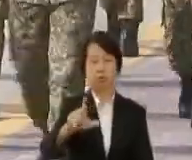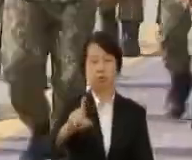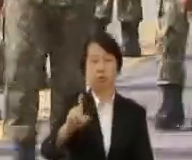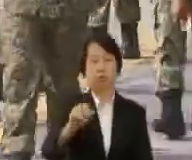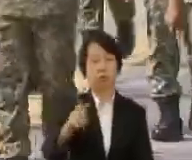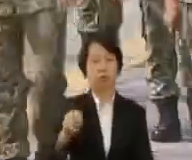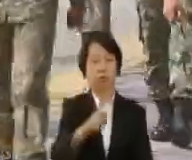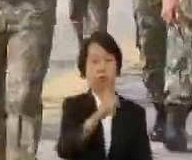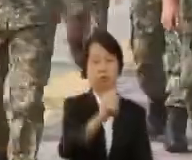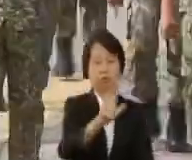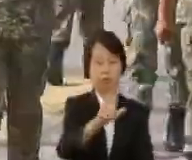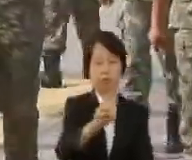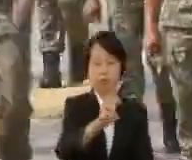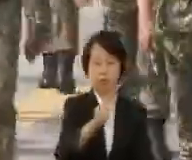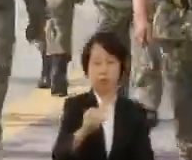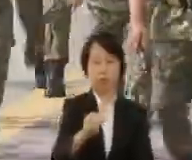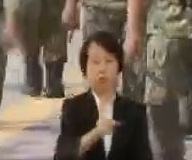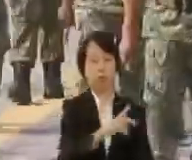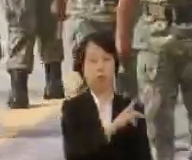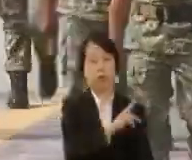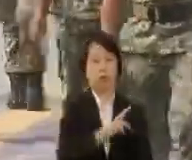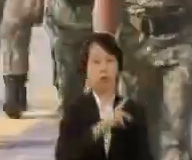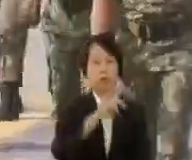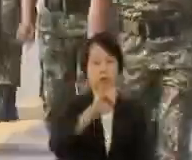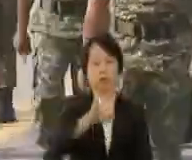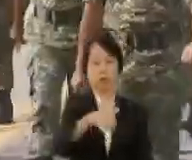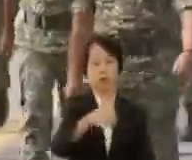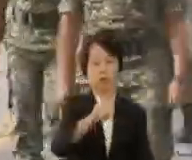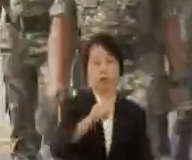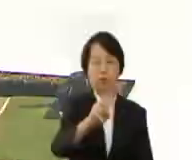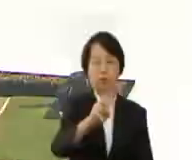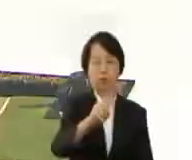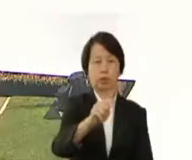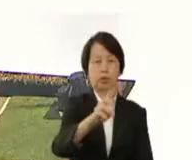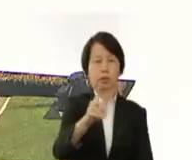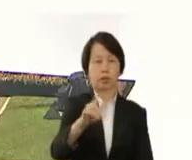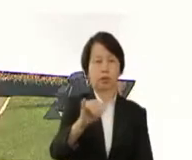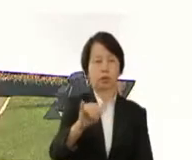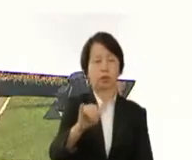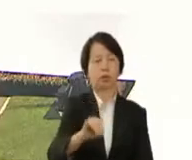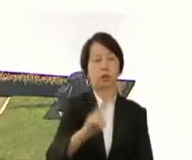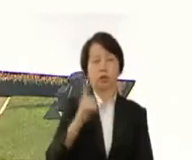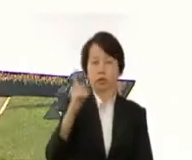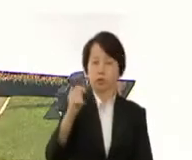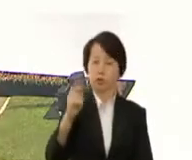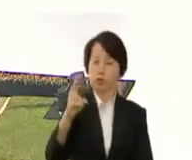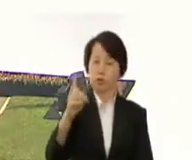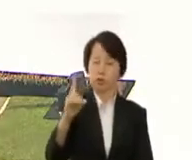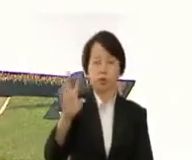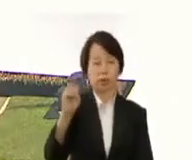TLDM dan Kapten Yasti binti Zulkifli TUDM.